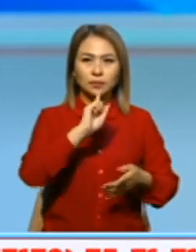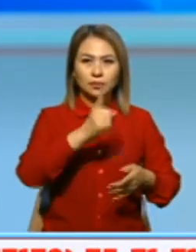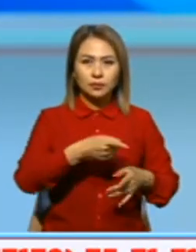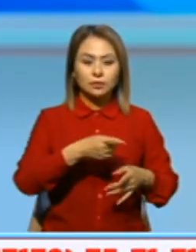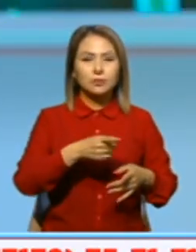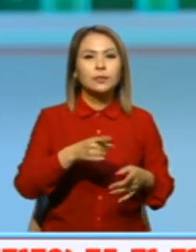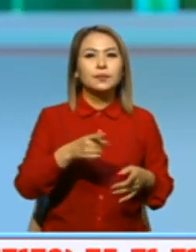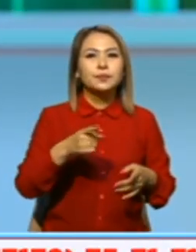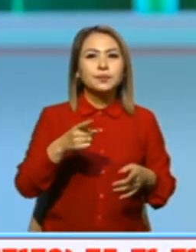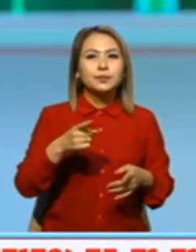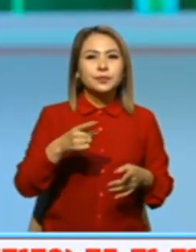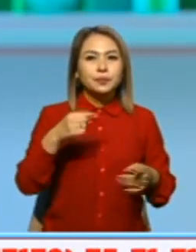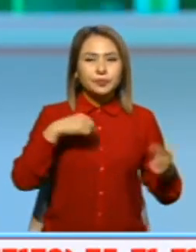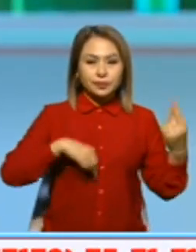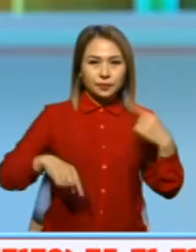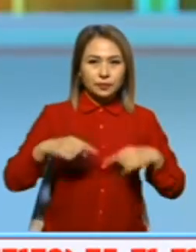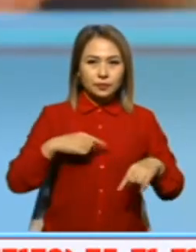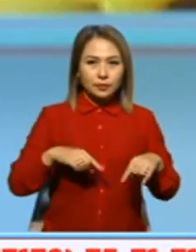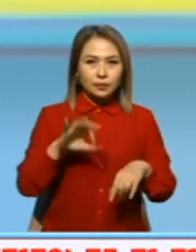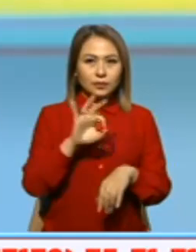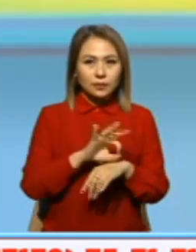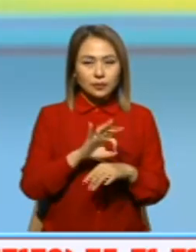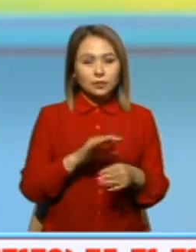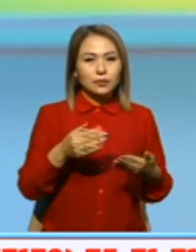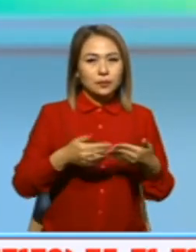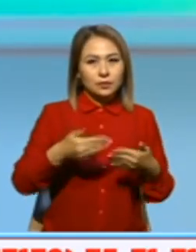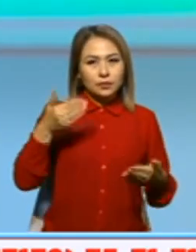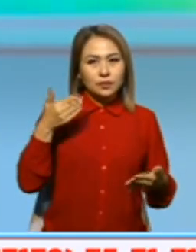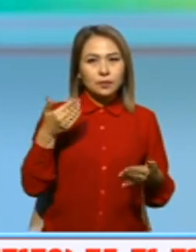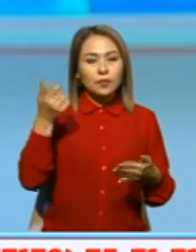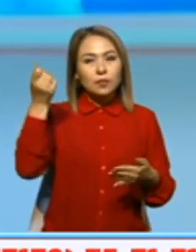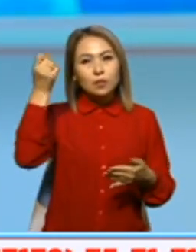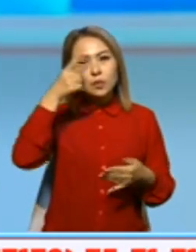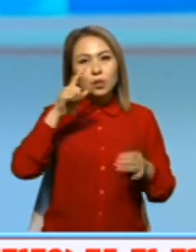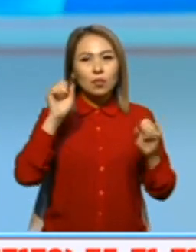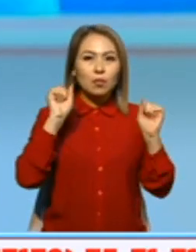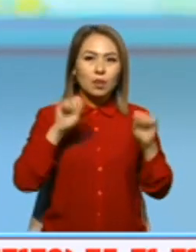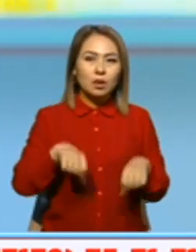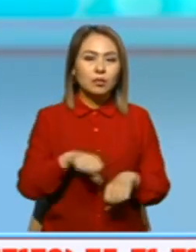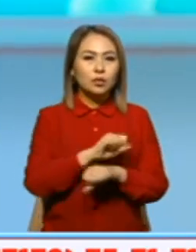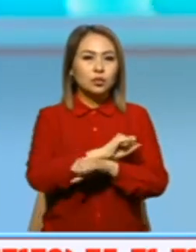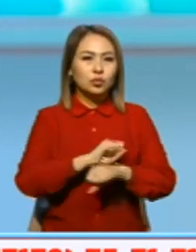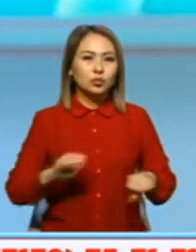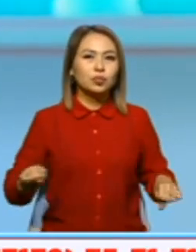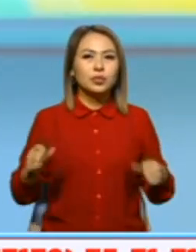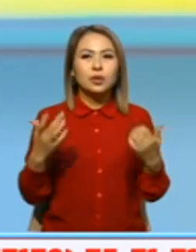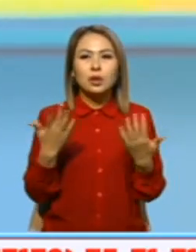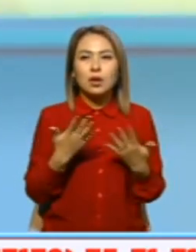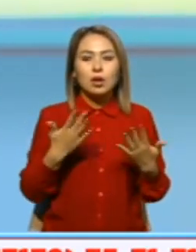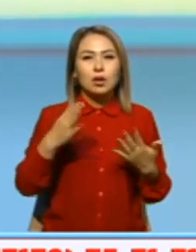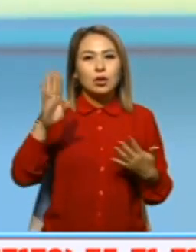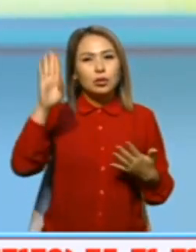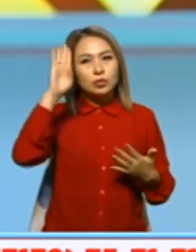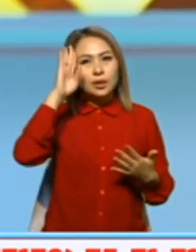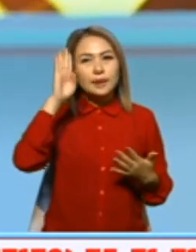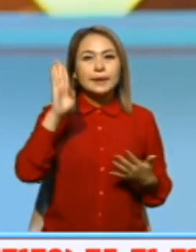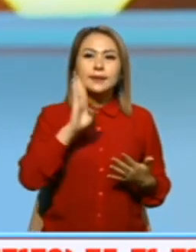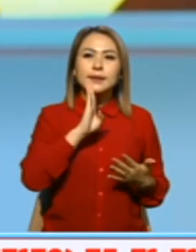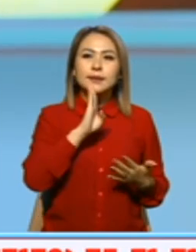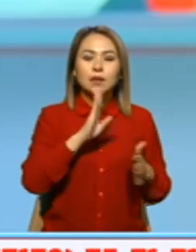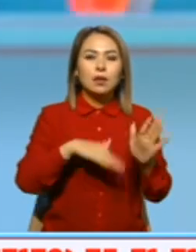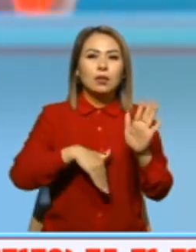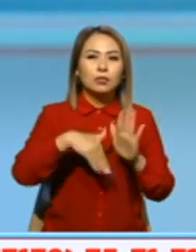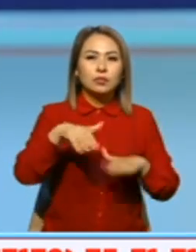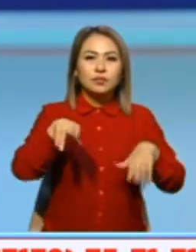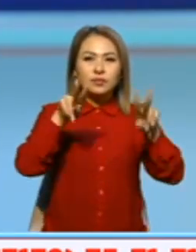баланың бойындағы ауруларды алдын ала анықтауға мүмкіндігі бар ма, қандай мамандарға ұлдарды, қыздарды тексерткеніміз